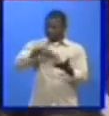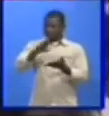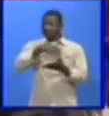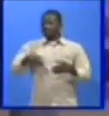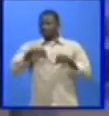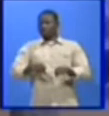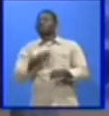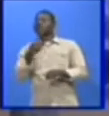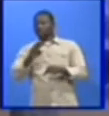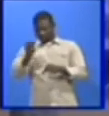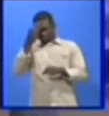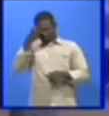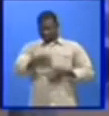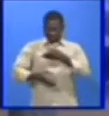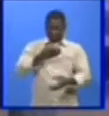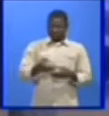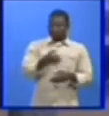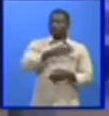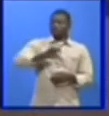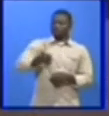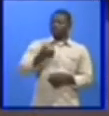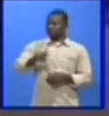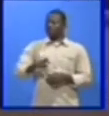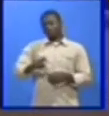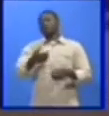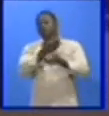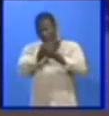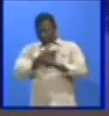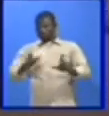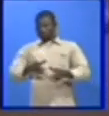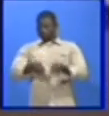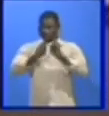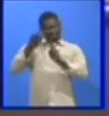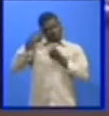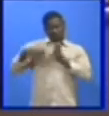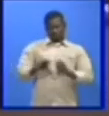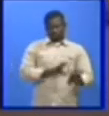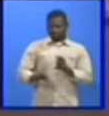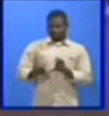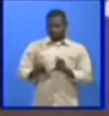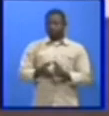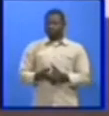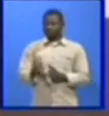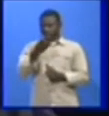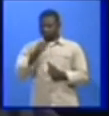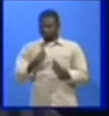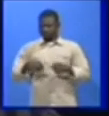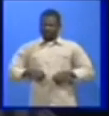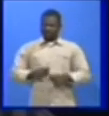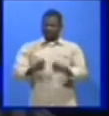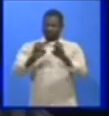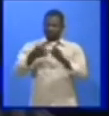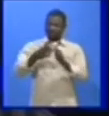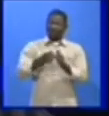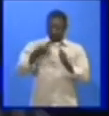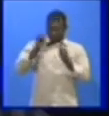ministère du Commerce et du Cobutam ont l'autorisation pour le faire. C'est Cobutam et le ministère du Commerce qui doit passer faire les changements des prix. Nous